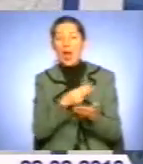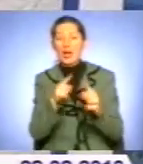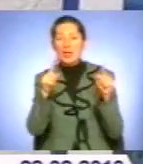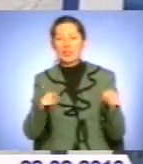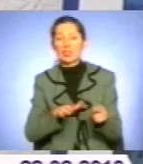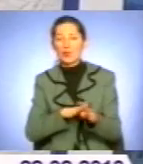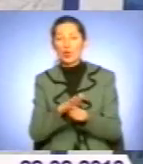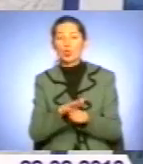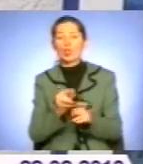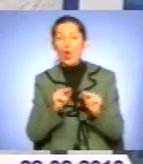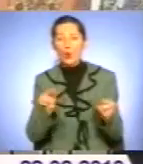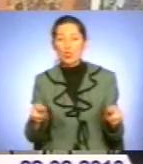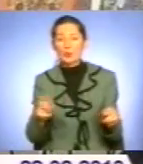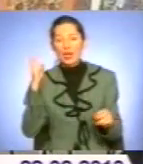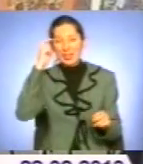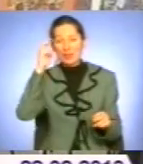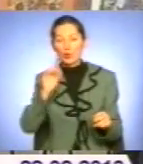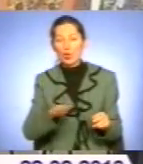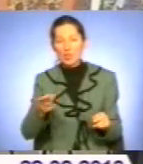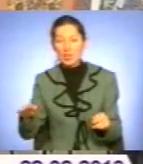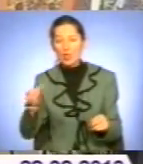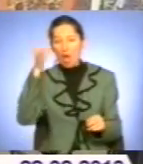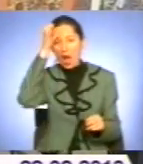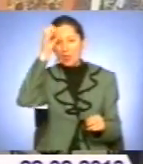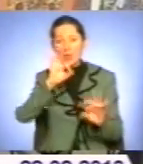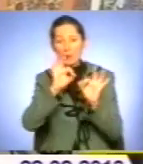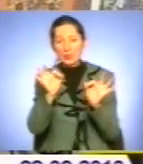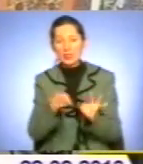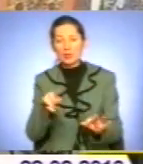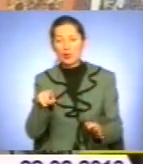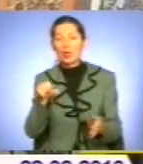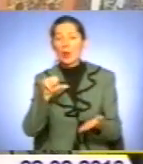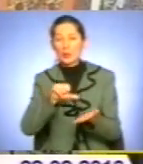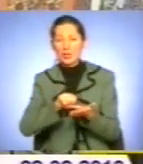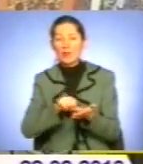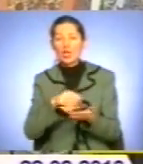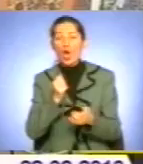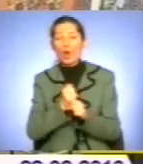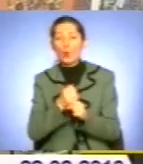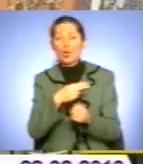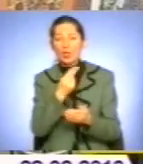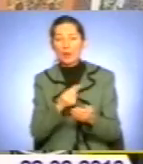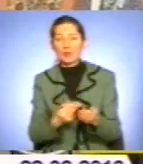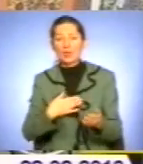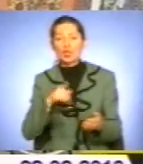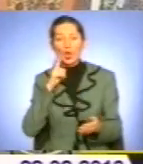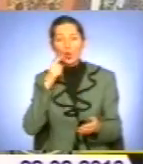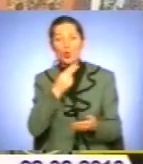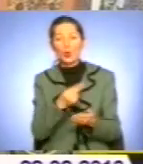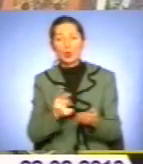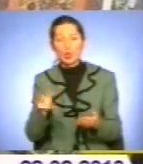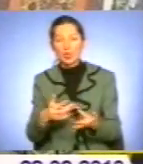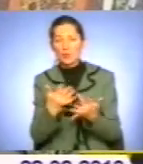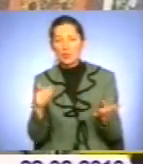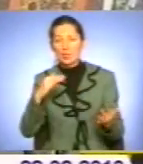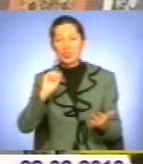дитячої академії мистецтв. Тут представлені роботи наших юних художників в різних мистецьких жанрах,